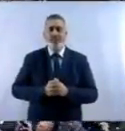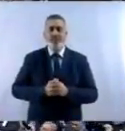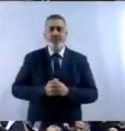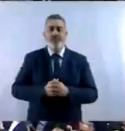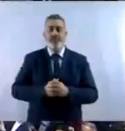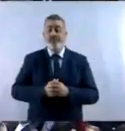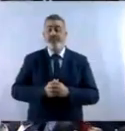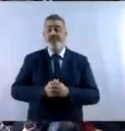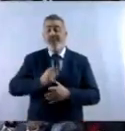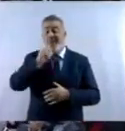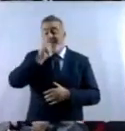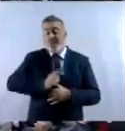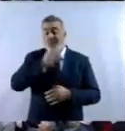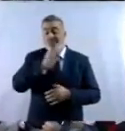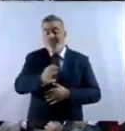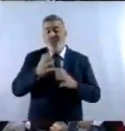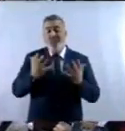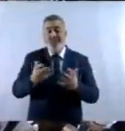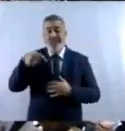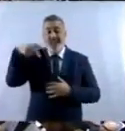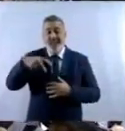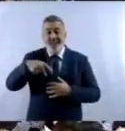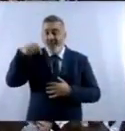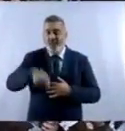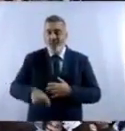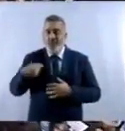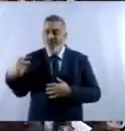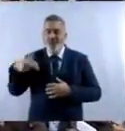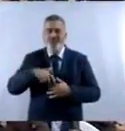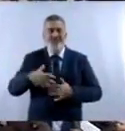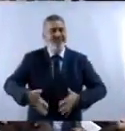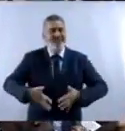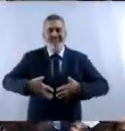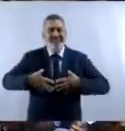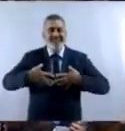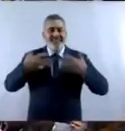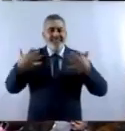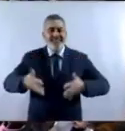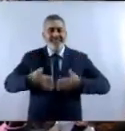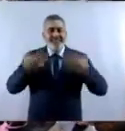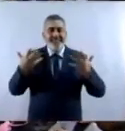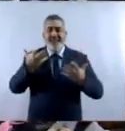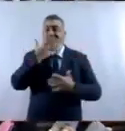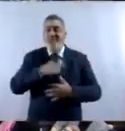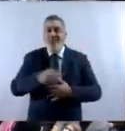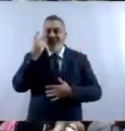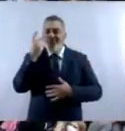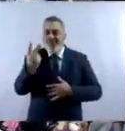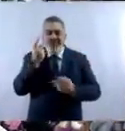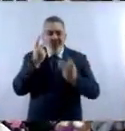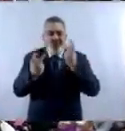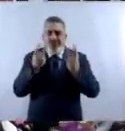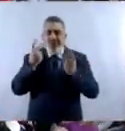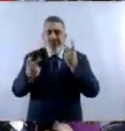Και πρέπει να σας πω ότι σήμερα, εδώ στη Λάρισα, είμαι πολύ χαρούμενος, γιατί βλέπω γύρω μου